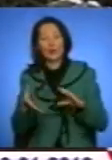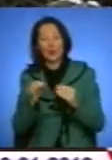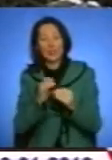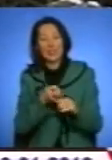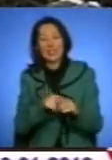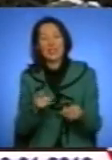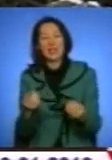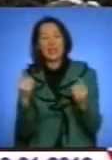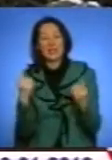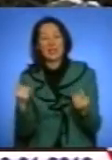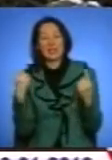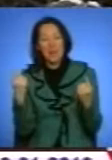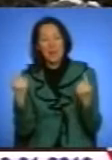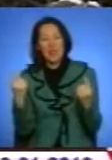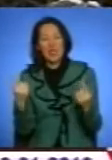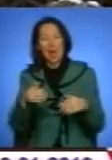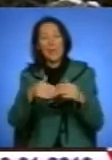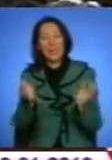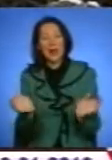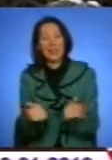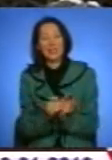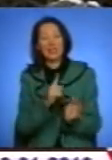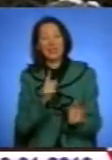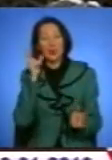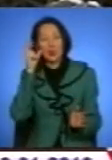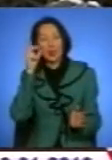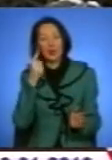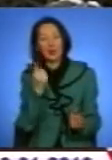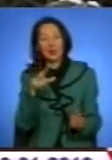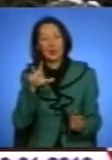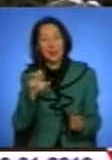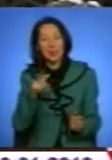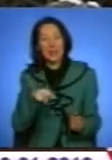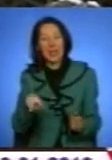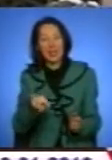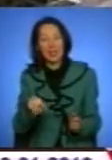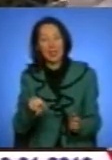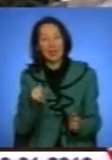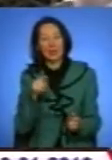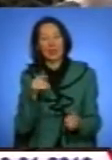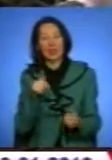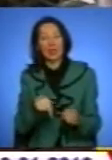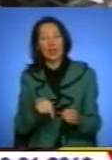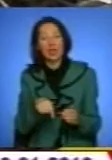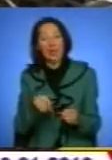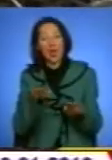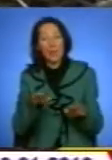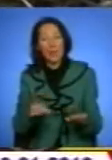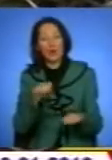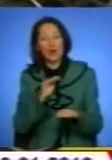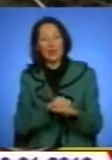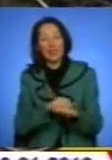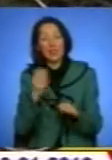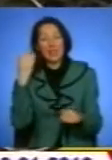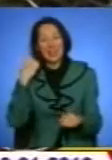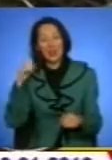найбільша макітра з кутею на 1300 літрів. Місце фіксації рекорду